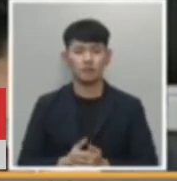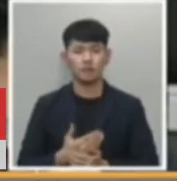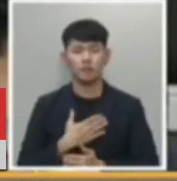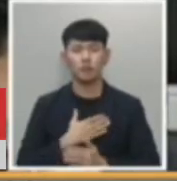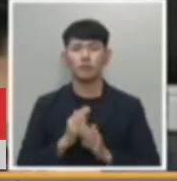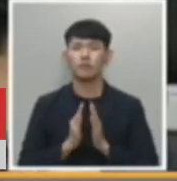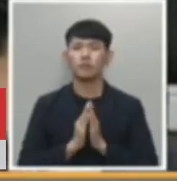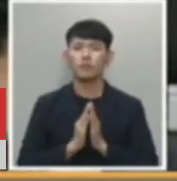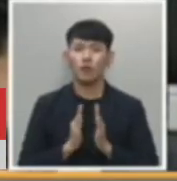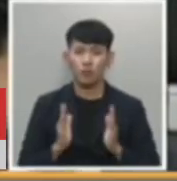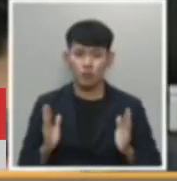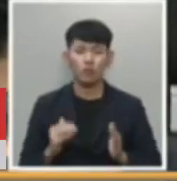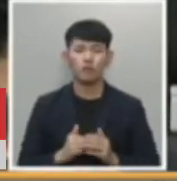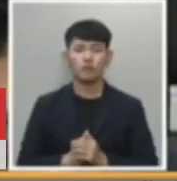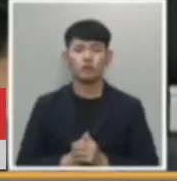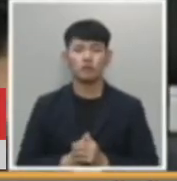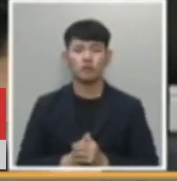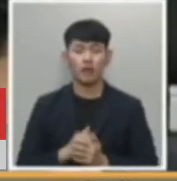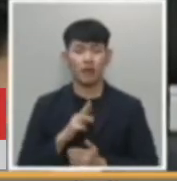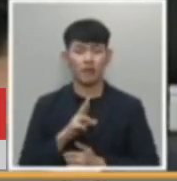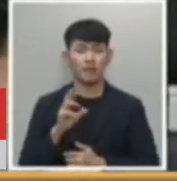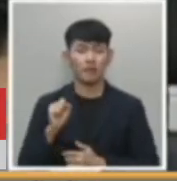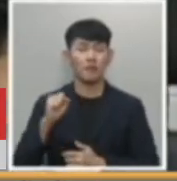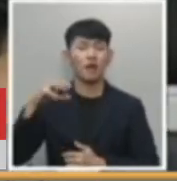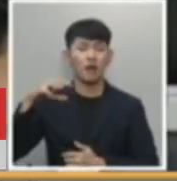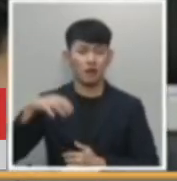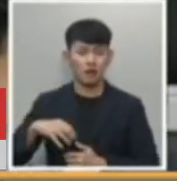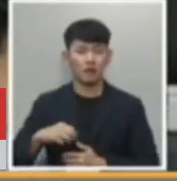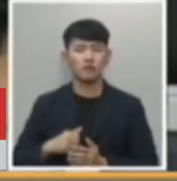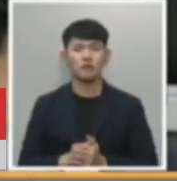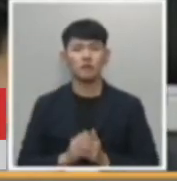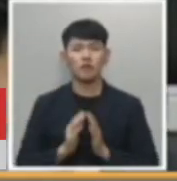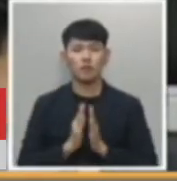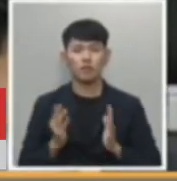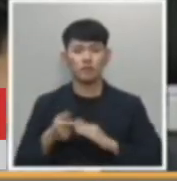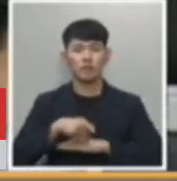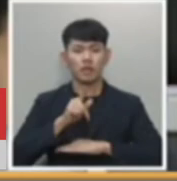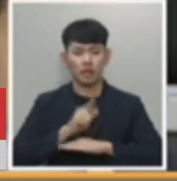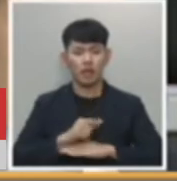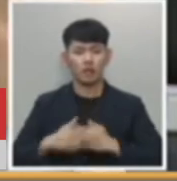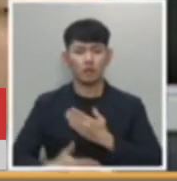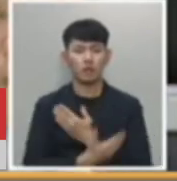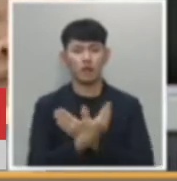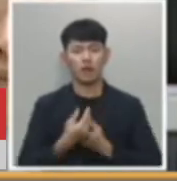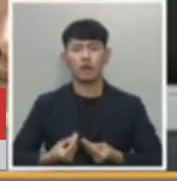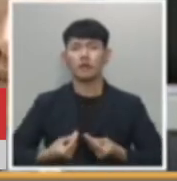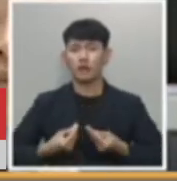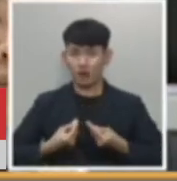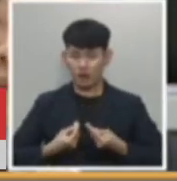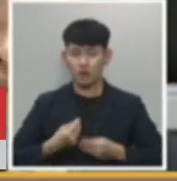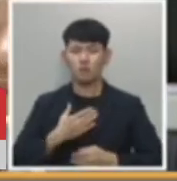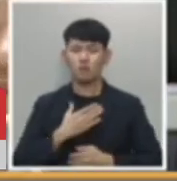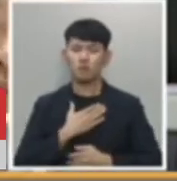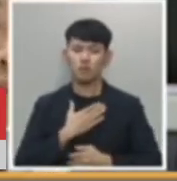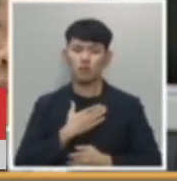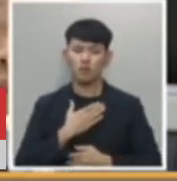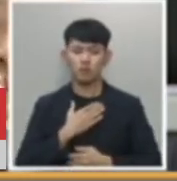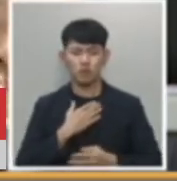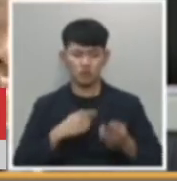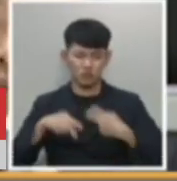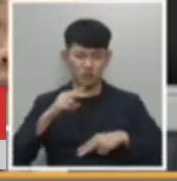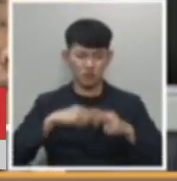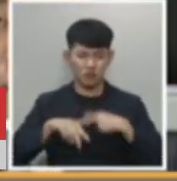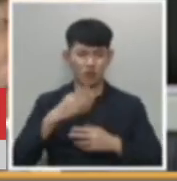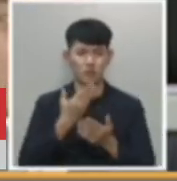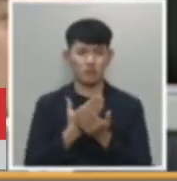ขอบพระคุณสภาแห่งนี้ขอกราบขอบพระคุณท่านประธานสภาที่ให้โอกาสผมนั้นได้มาตรวจสอบงบประมาณ